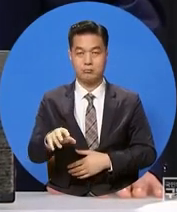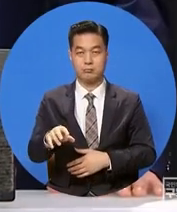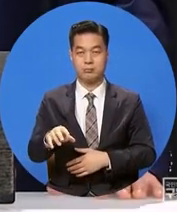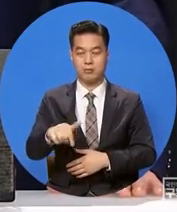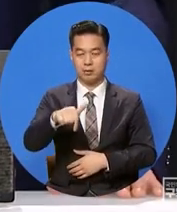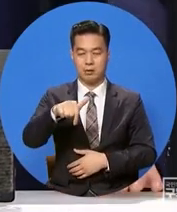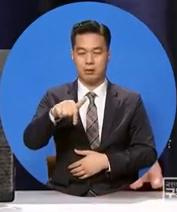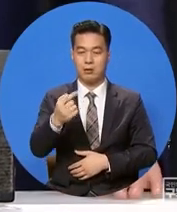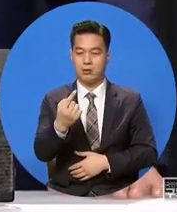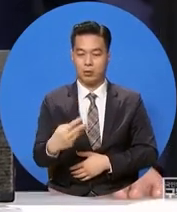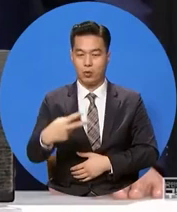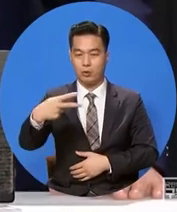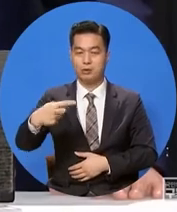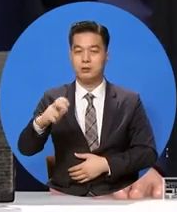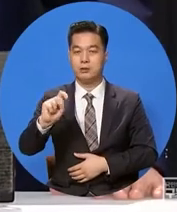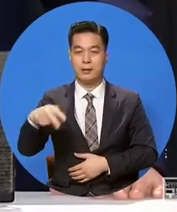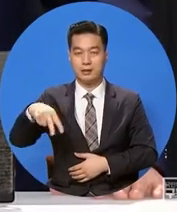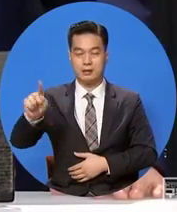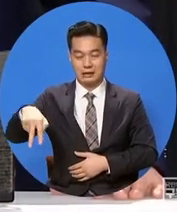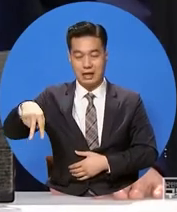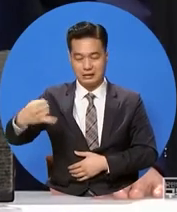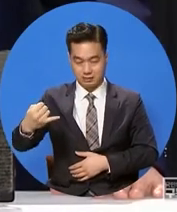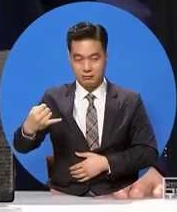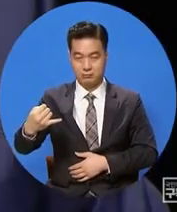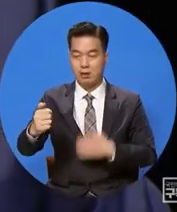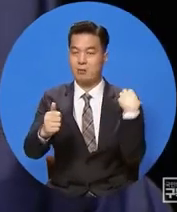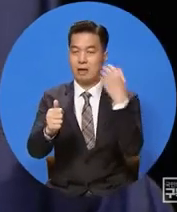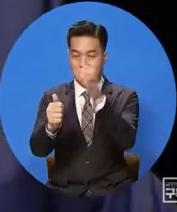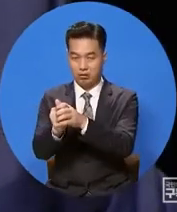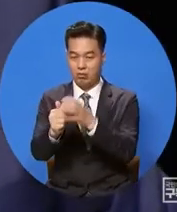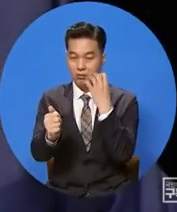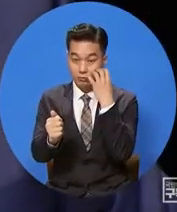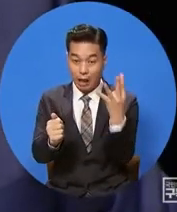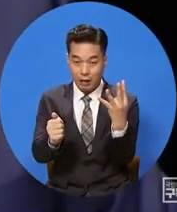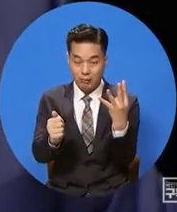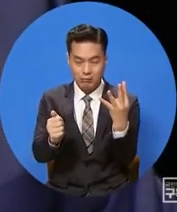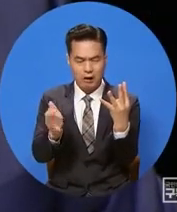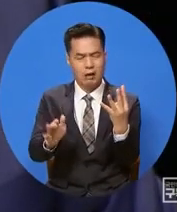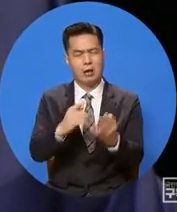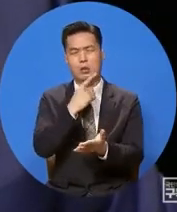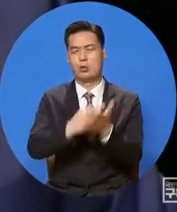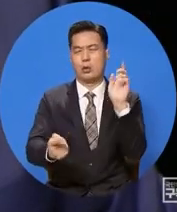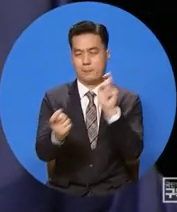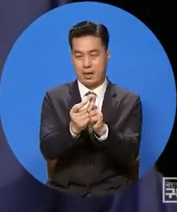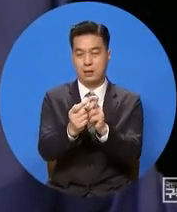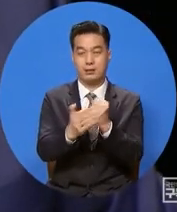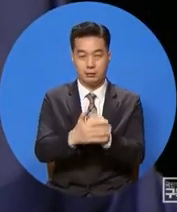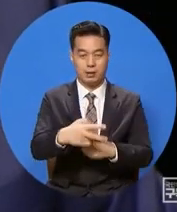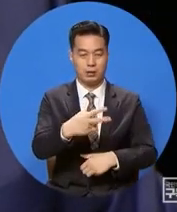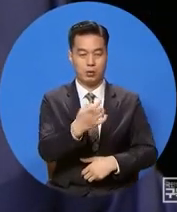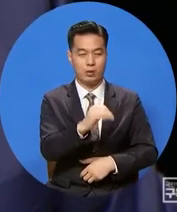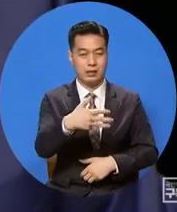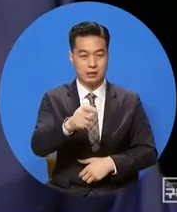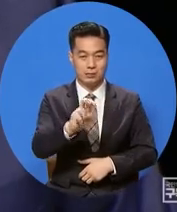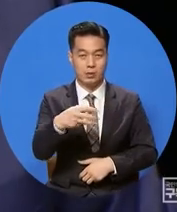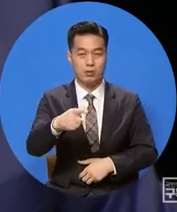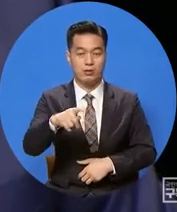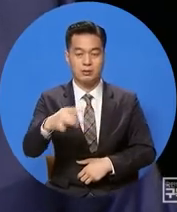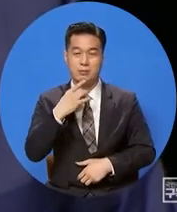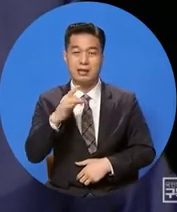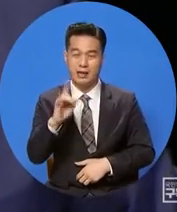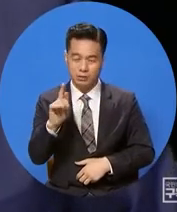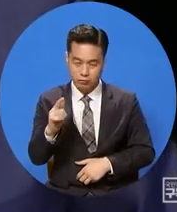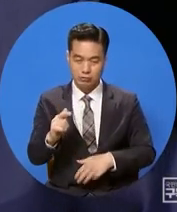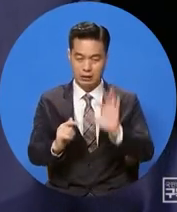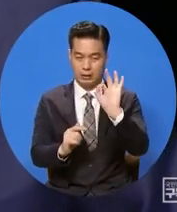있어서 그런데 한 네 달 정도 맡겼는데 손실이 났고요. 그 도이치 모터스만 한 것이 아니고 한 10여